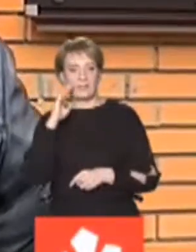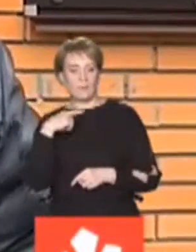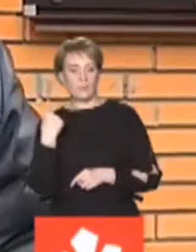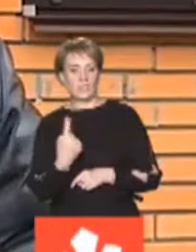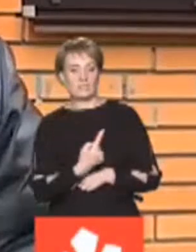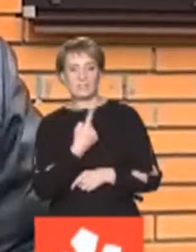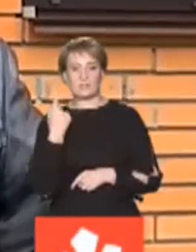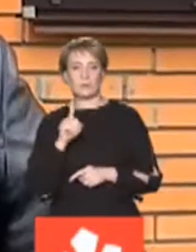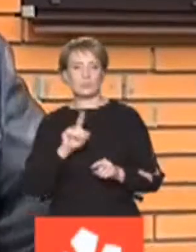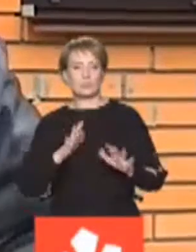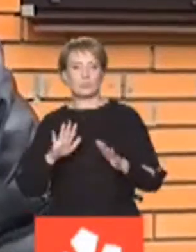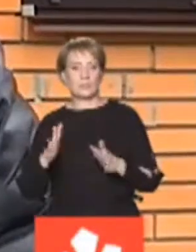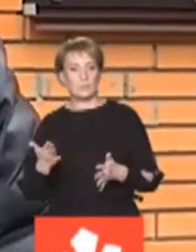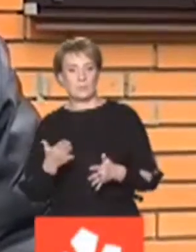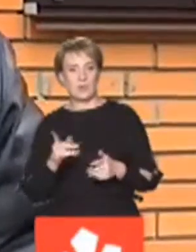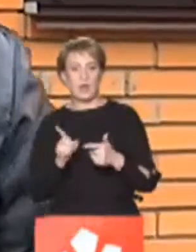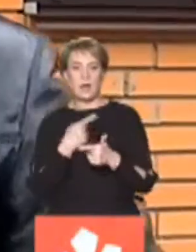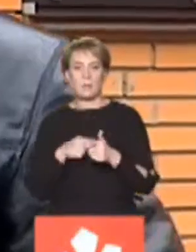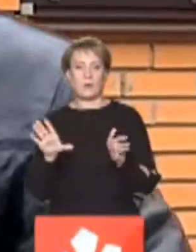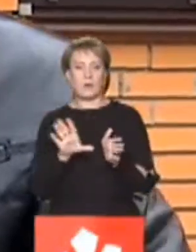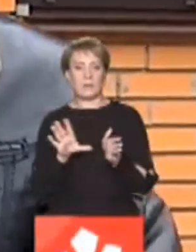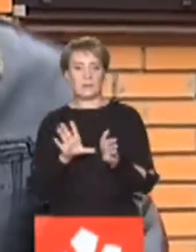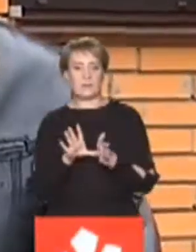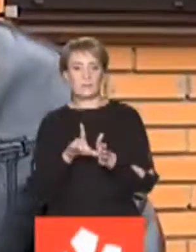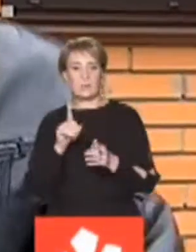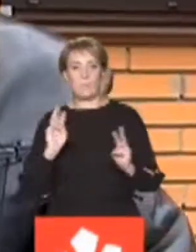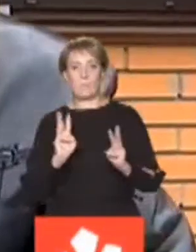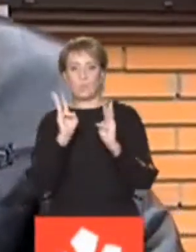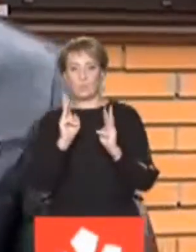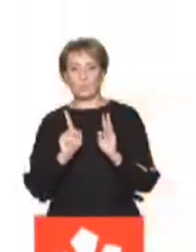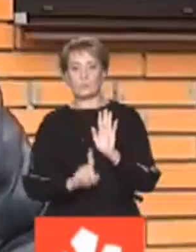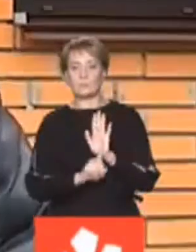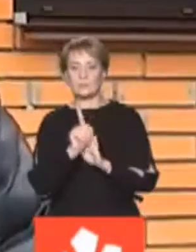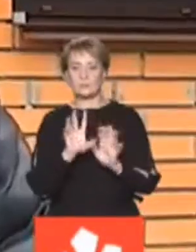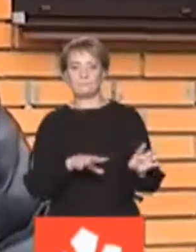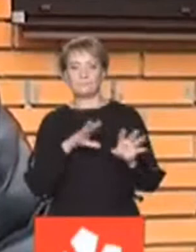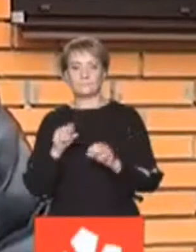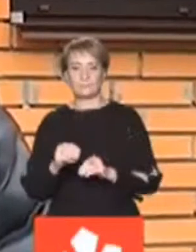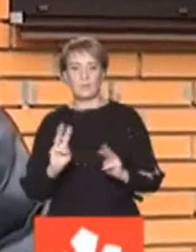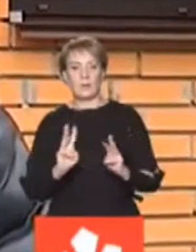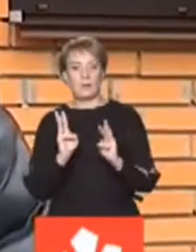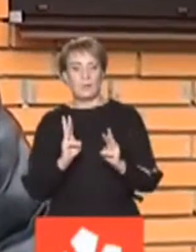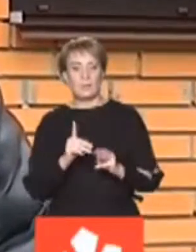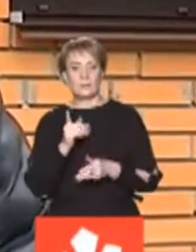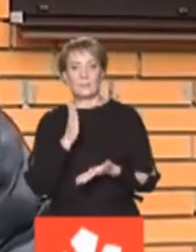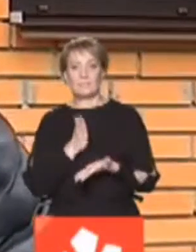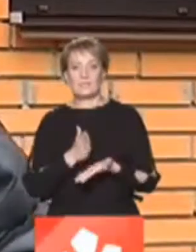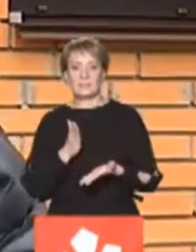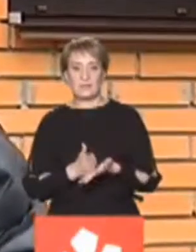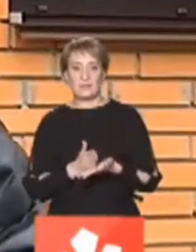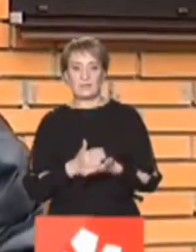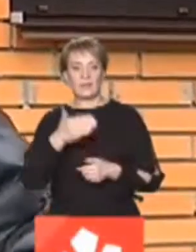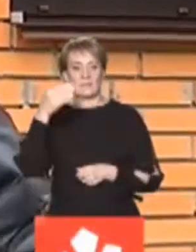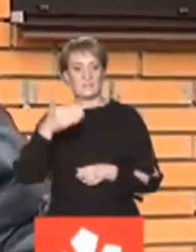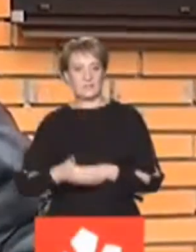щось трапилося з котлом або з електрикою. Тобто звідтіля полум'я пішло далі на мийку. Полум'я пішло звідтіля, там є навіть в